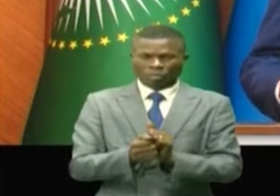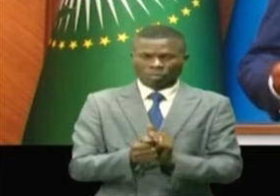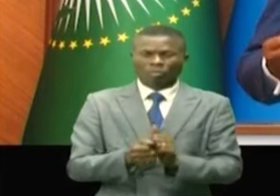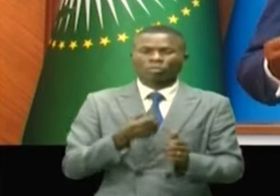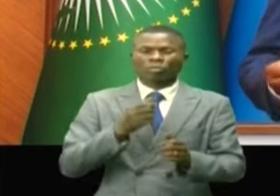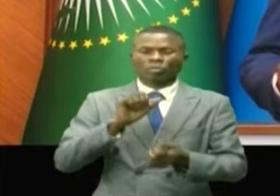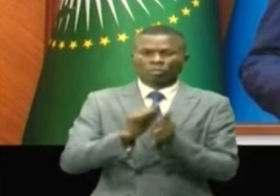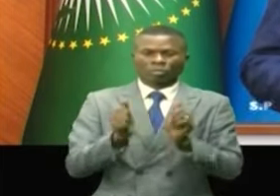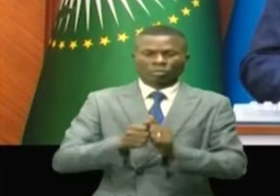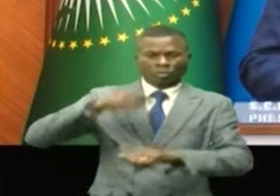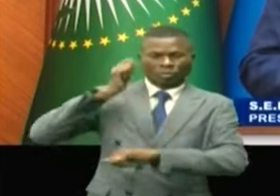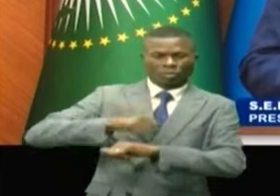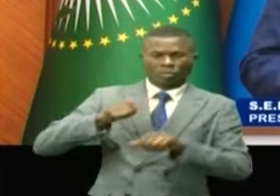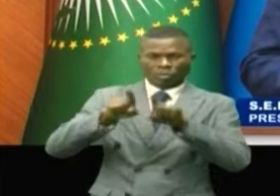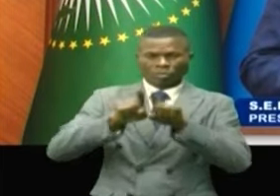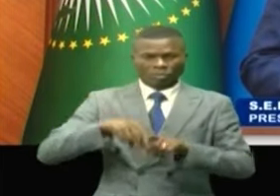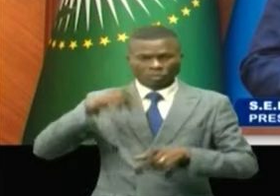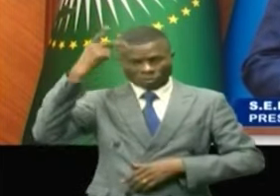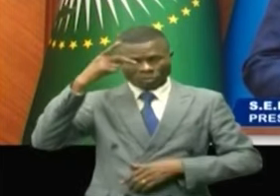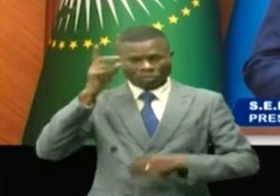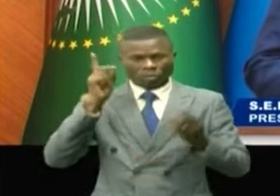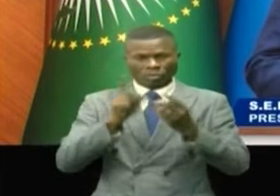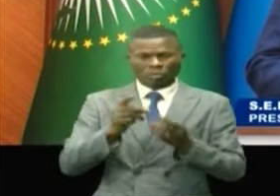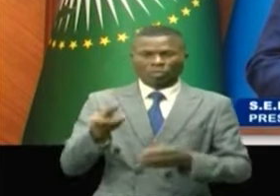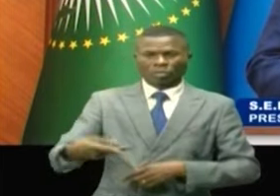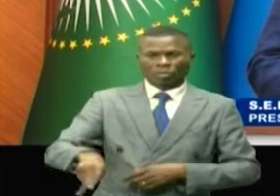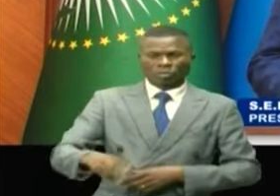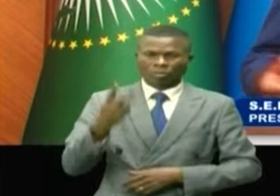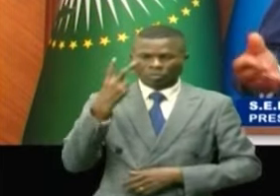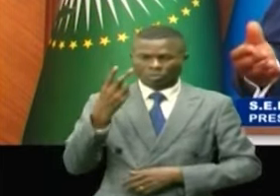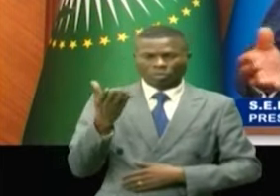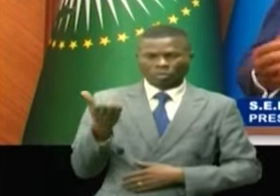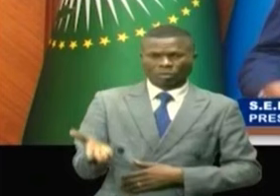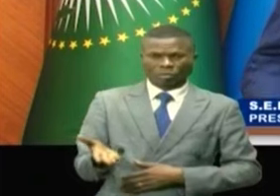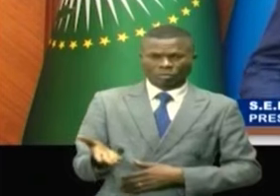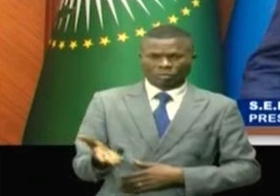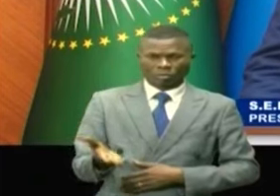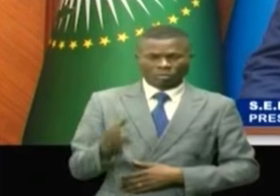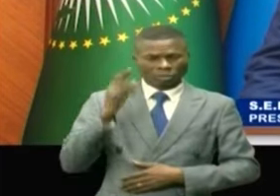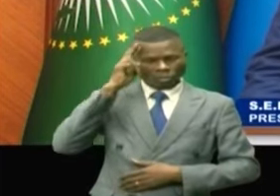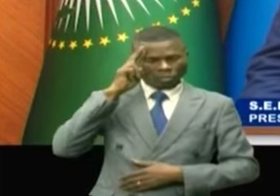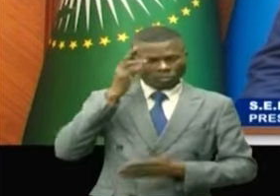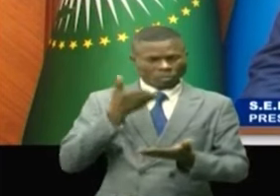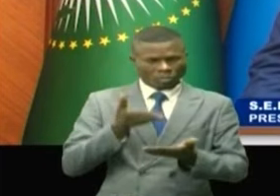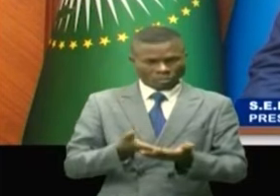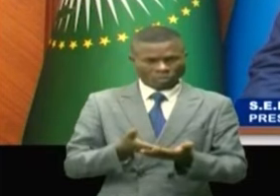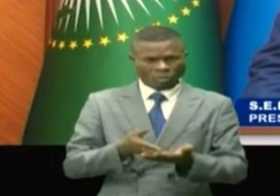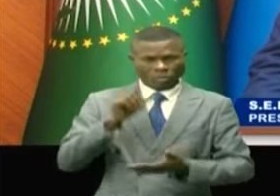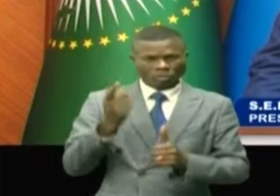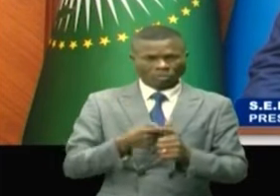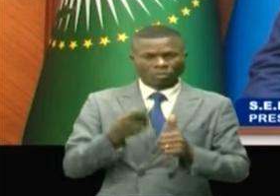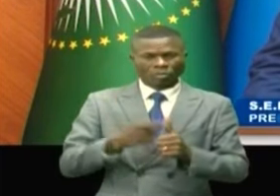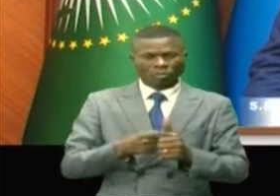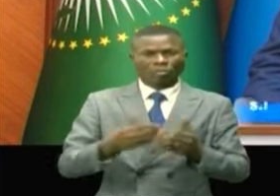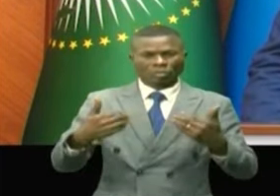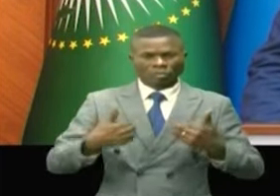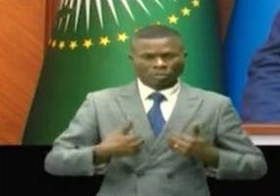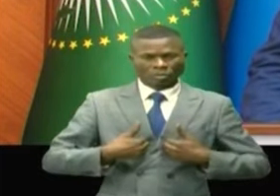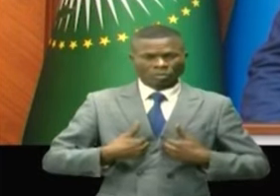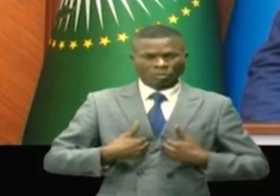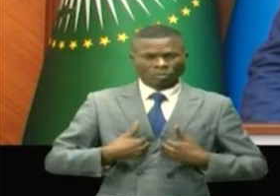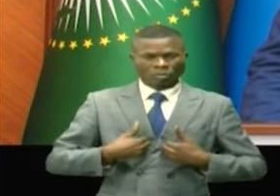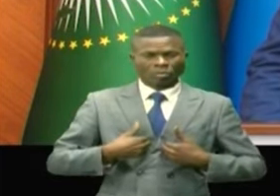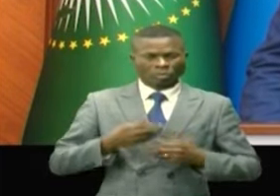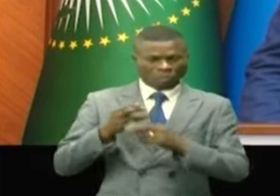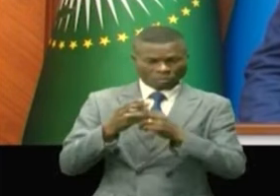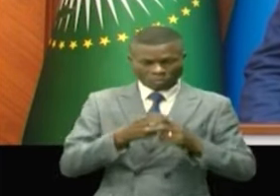juridicpitique rencontré dans ces deux provinces cette réflexion devait toutefois avoir lieu tout en